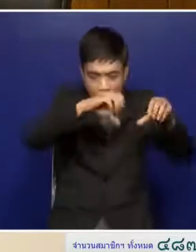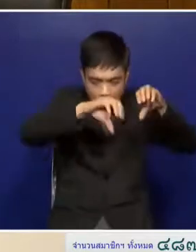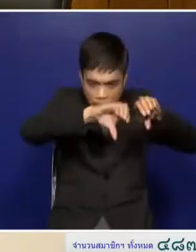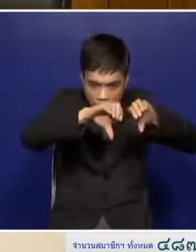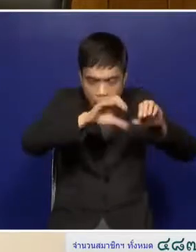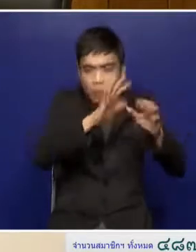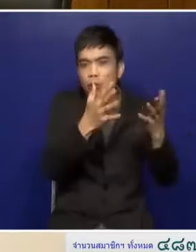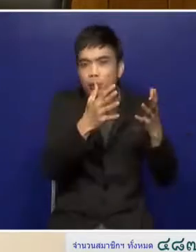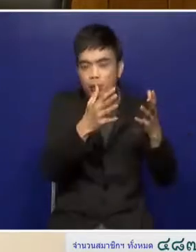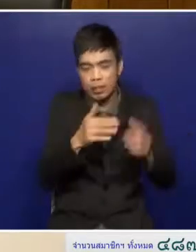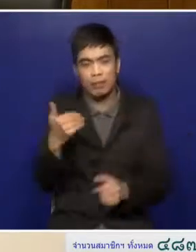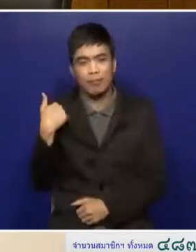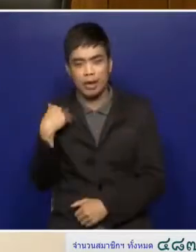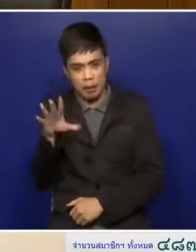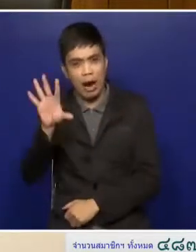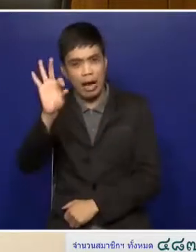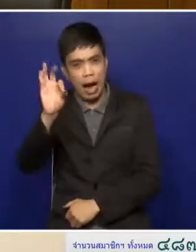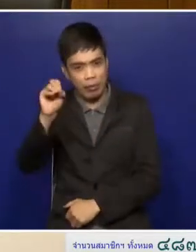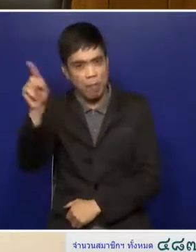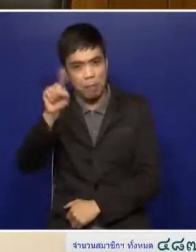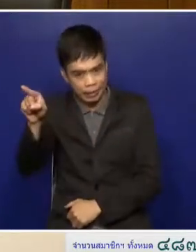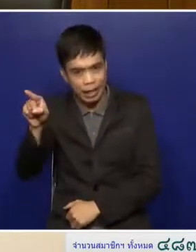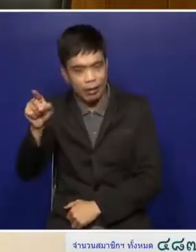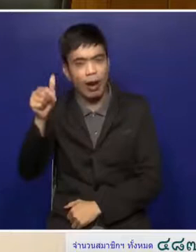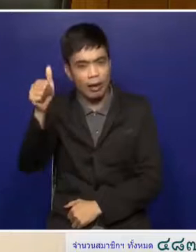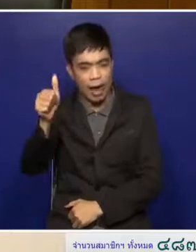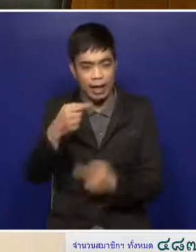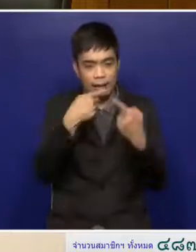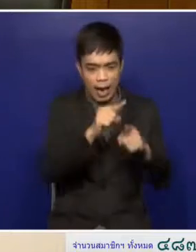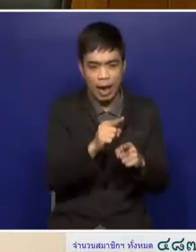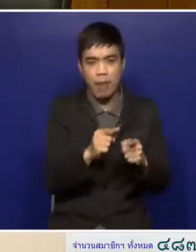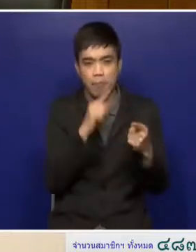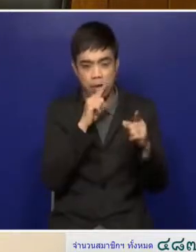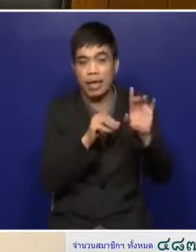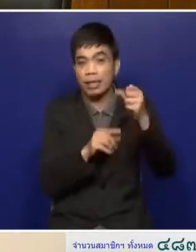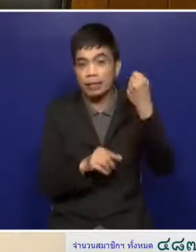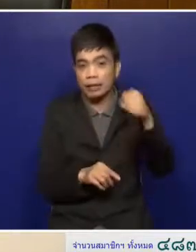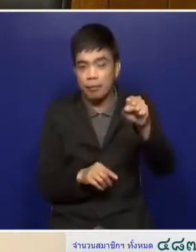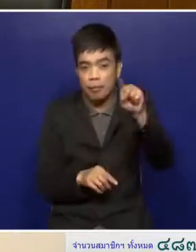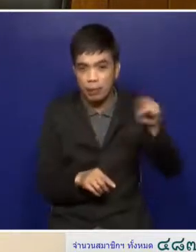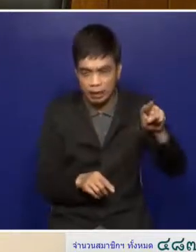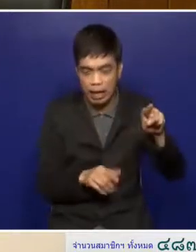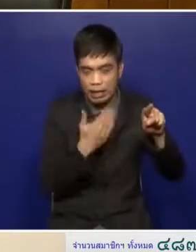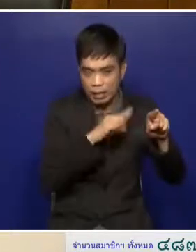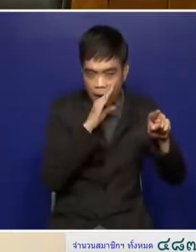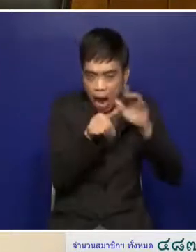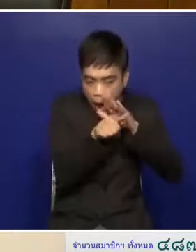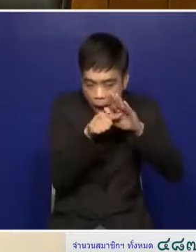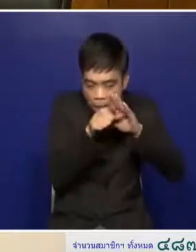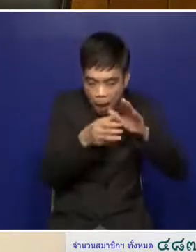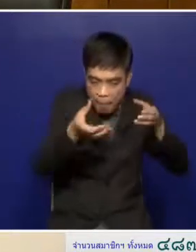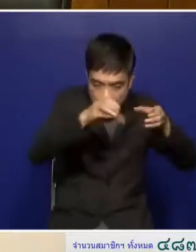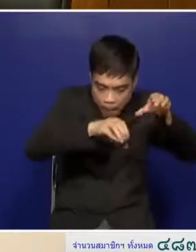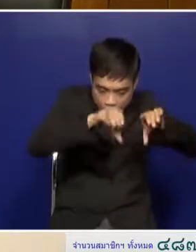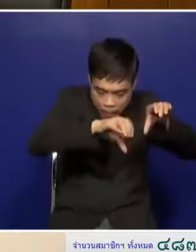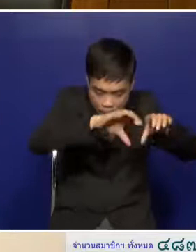ที่เอามาแปลรูปเป็น4คูณ100แต่ถ้าจะบอกว่าใน4คูณ100พืชกระท่อมเป็นสารตั้ง